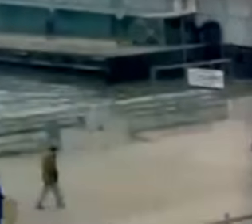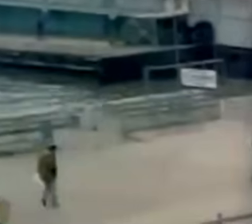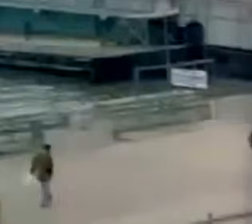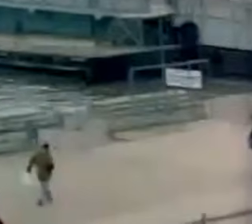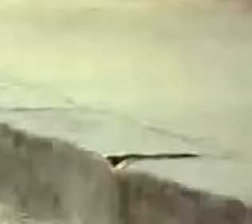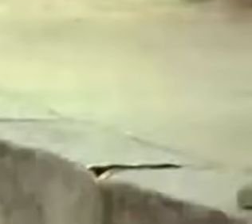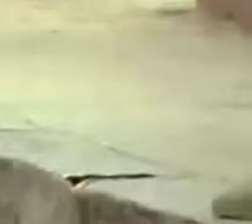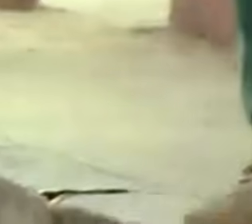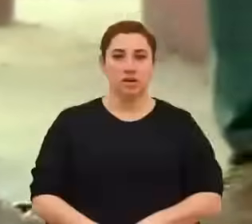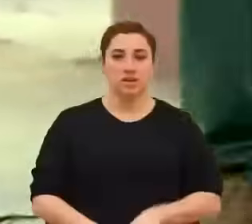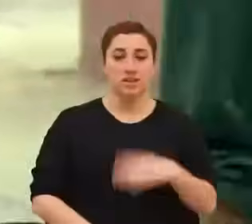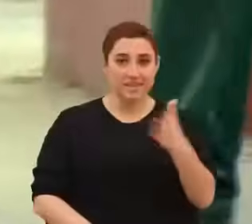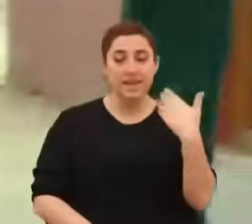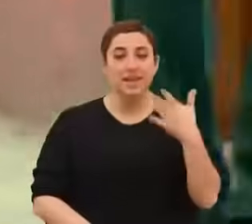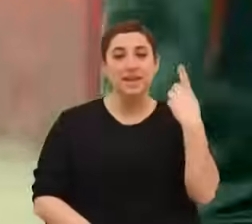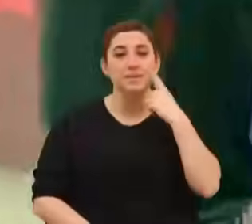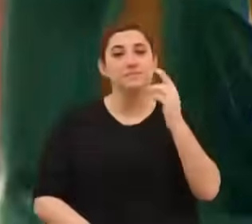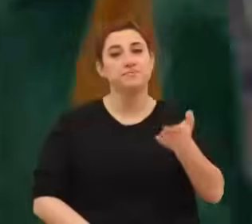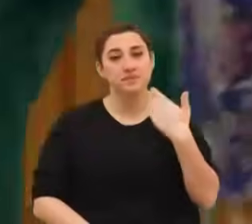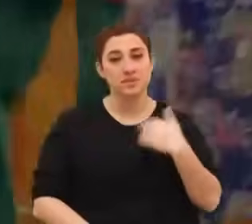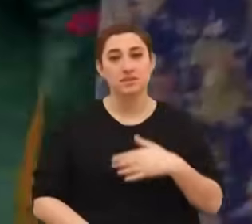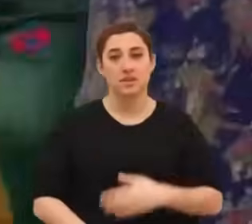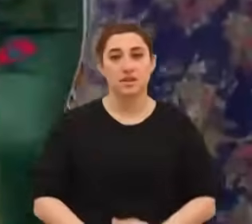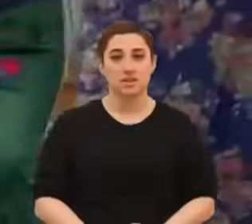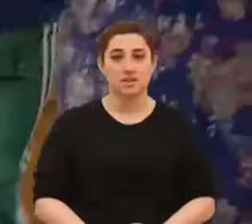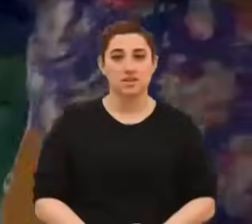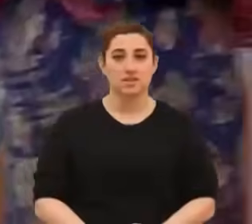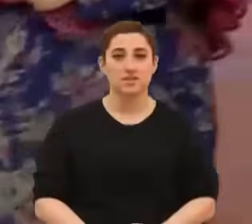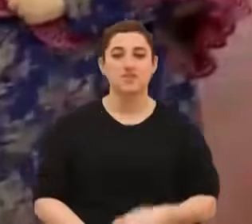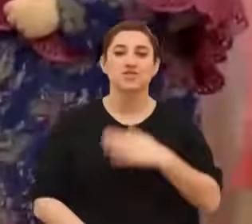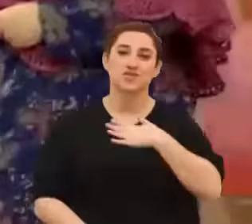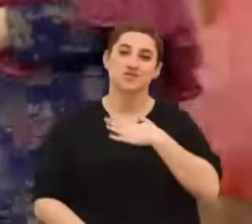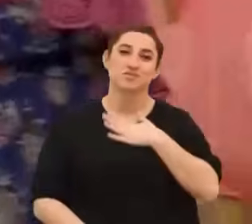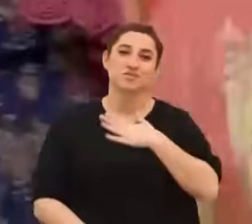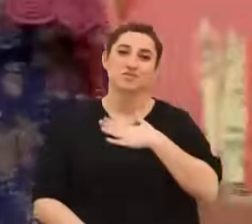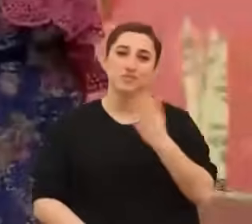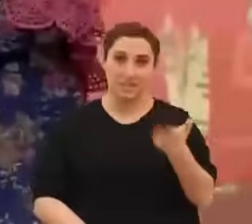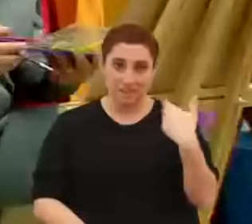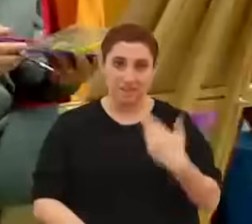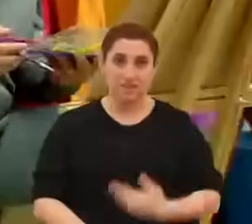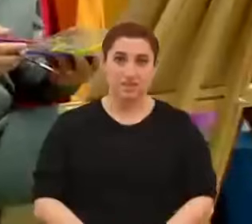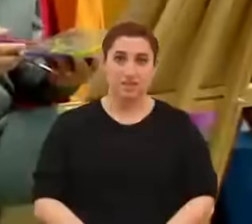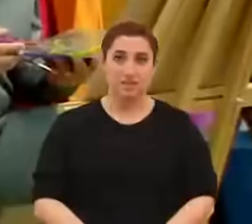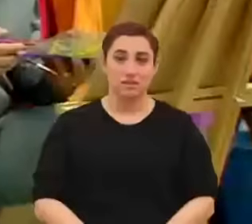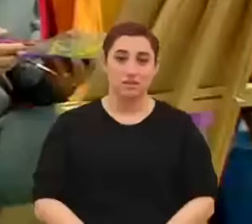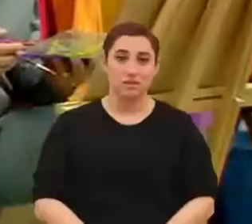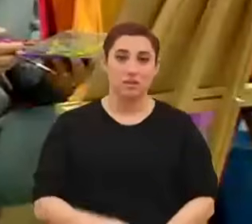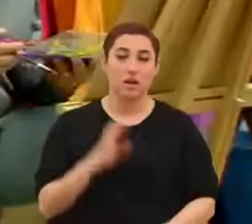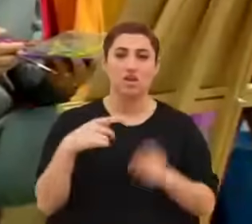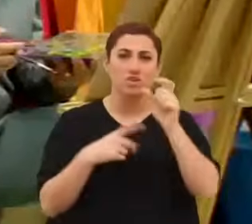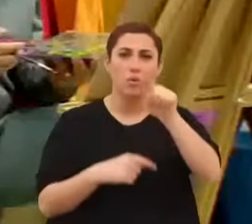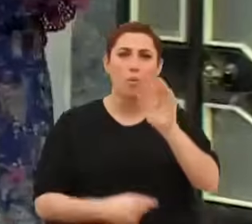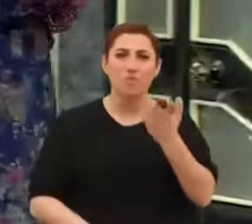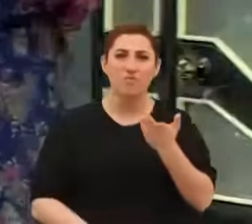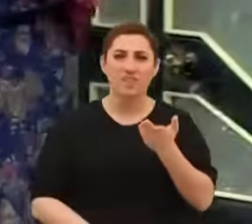Görüntüde Galata Köprüsü. Gel, gel bakalım. Ben yandan hem ye. Ay canım benim. Ay seni lan. Aha Çağatay